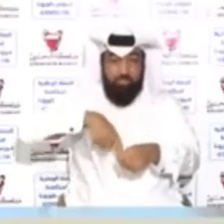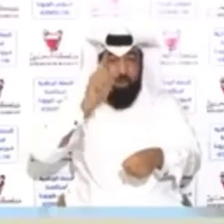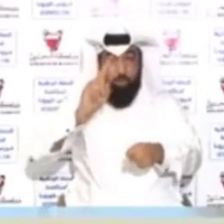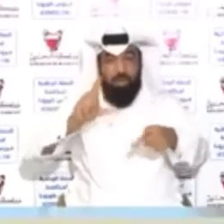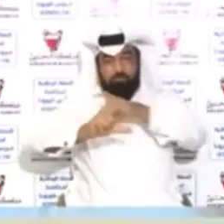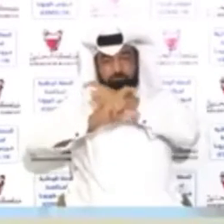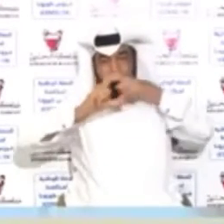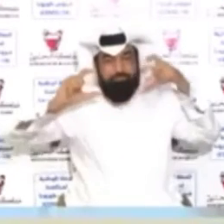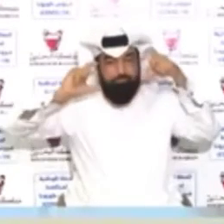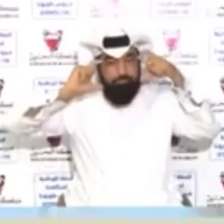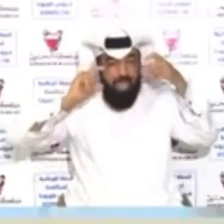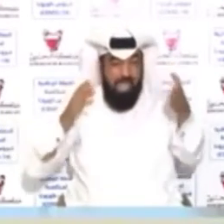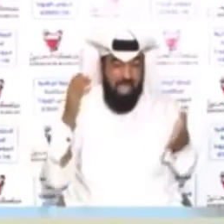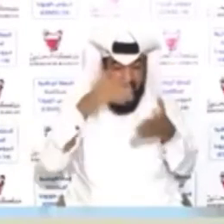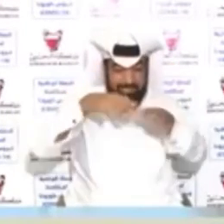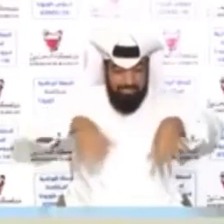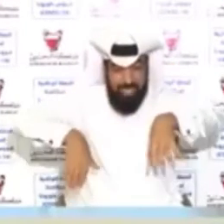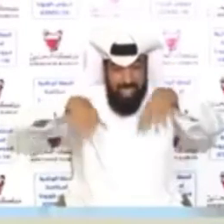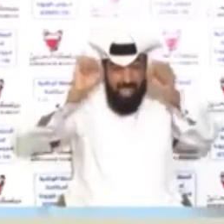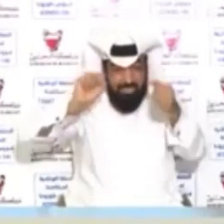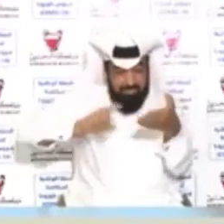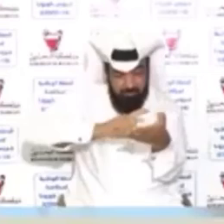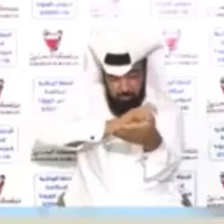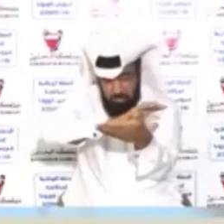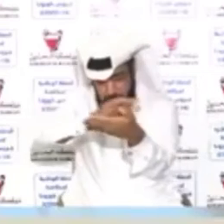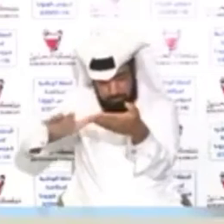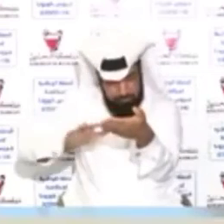اليدين. وهنا يخلينا نتطرق إلى كيفية